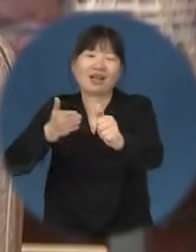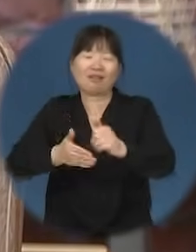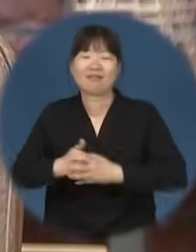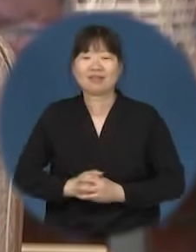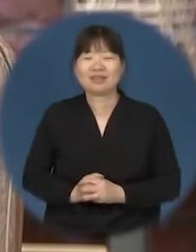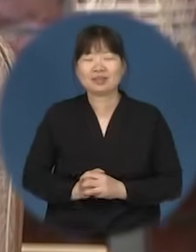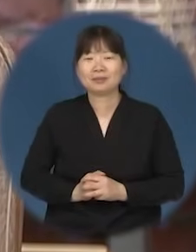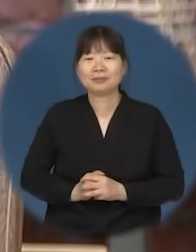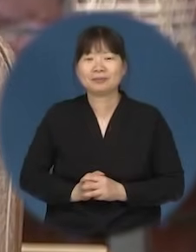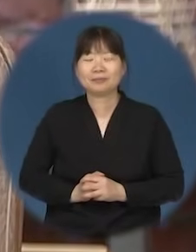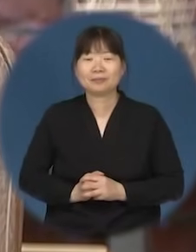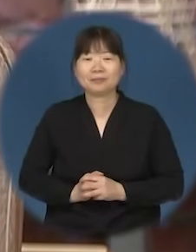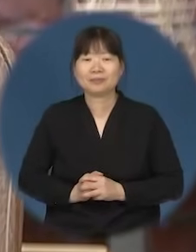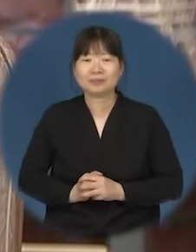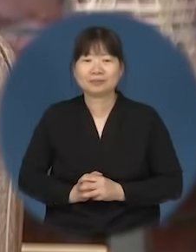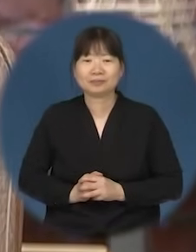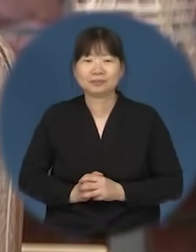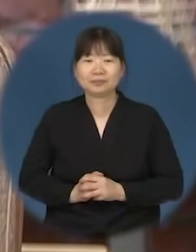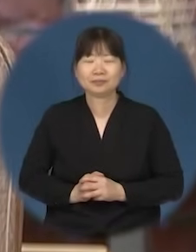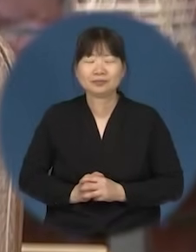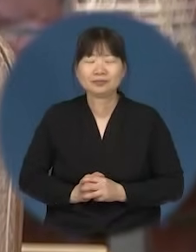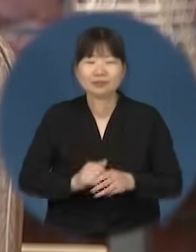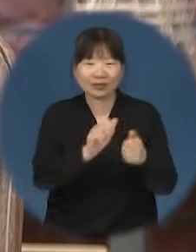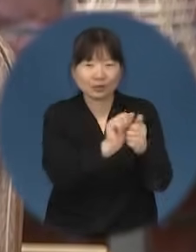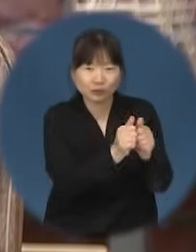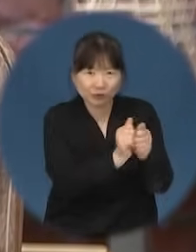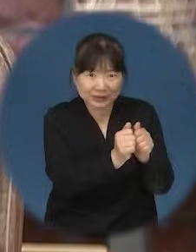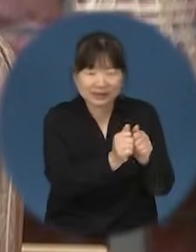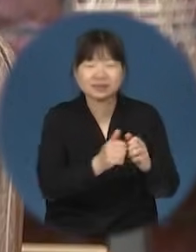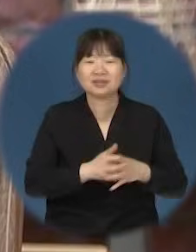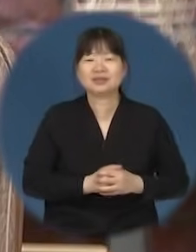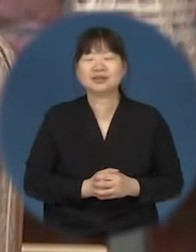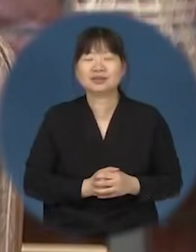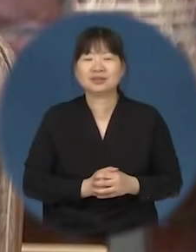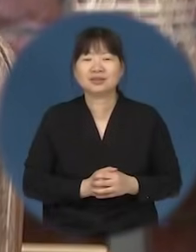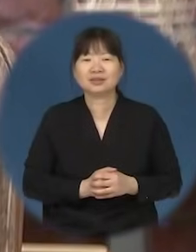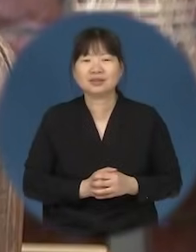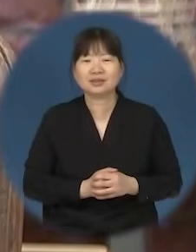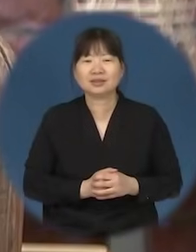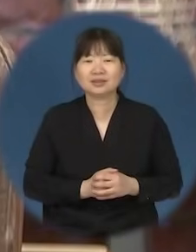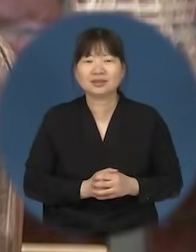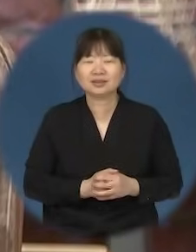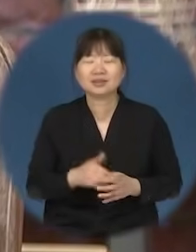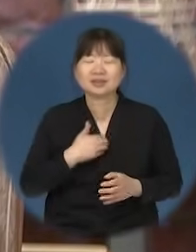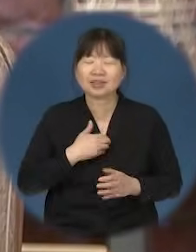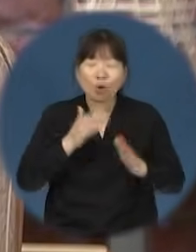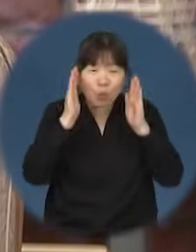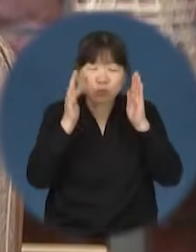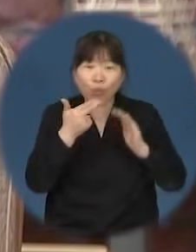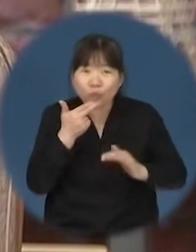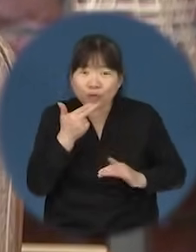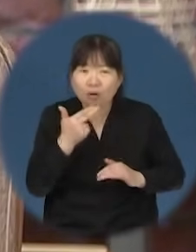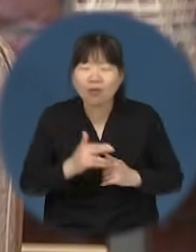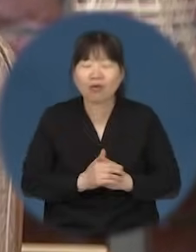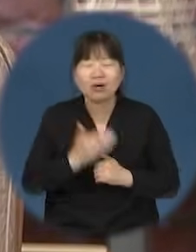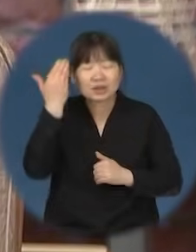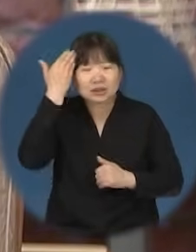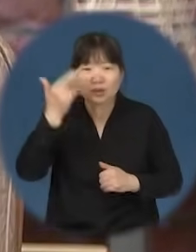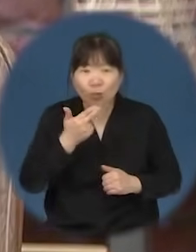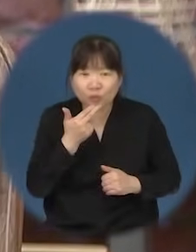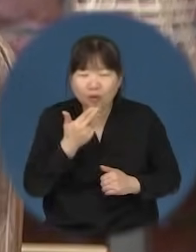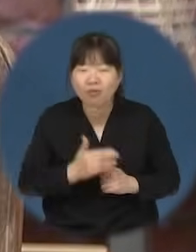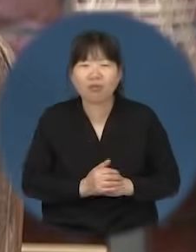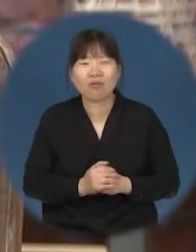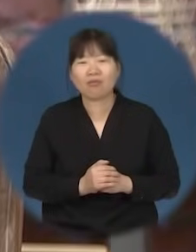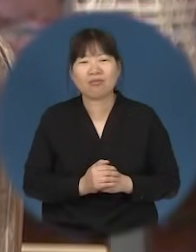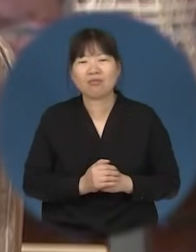예, 그래서 보통은 뭐 주식도 그렇고 자기가 공부하지 않으면